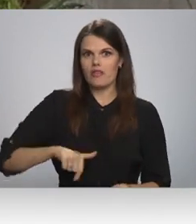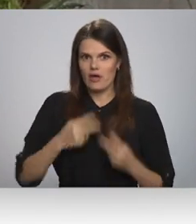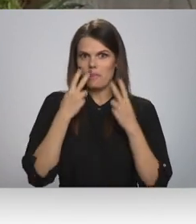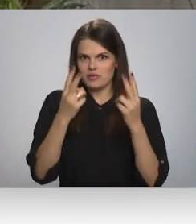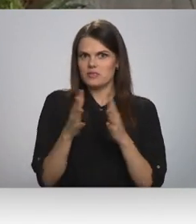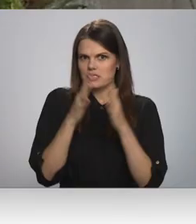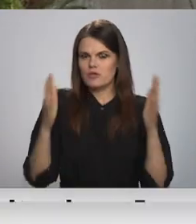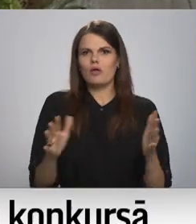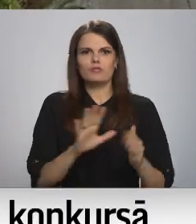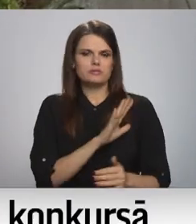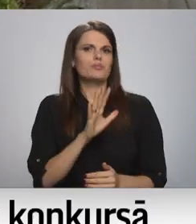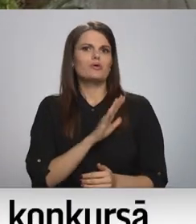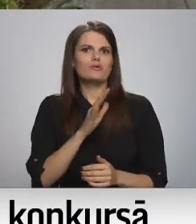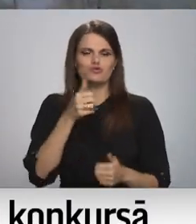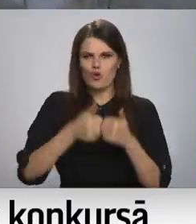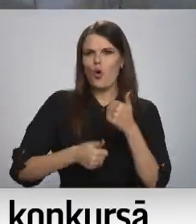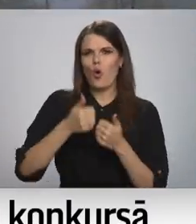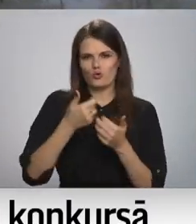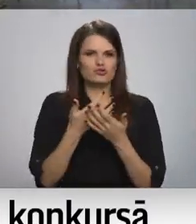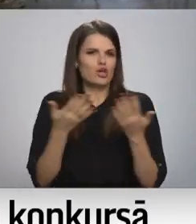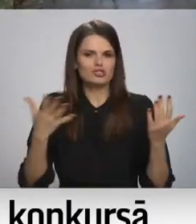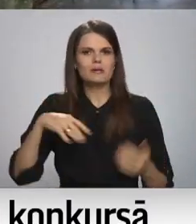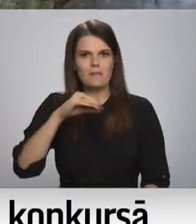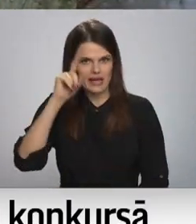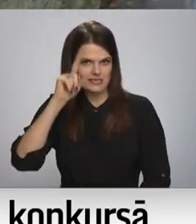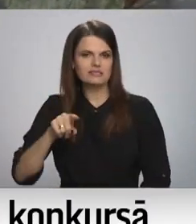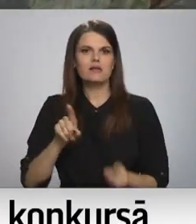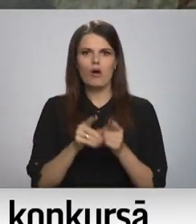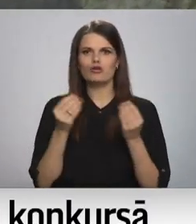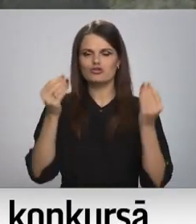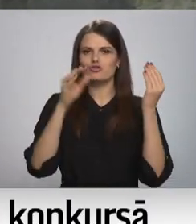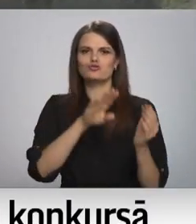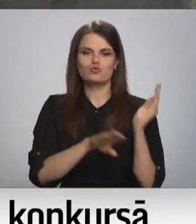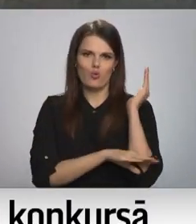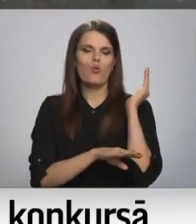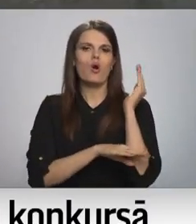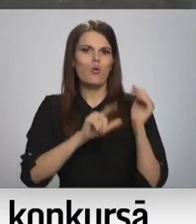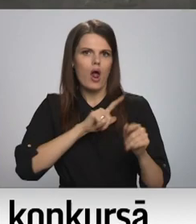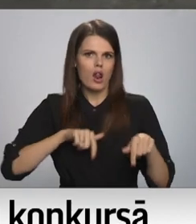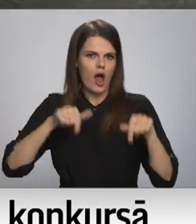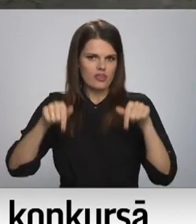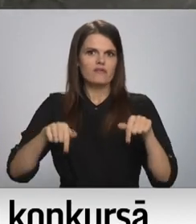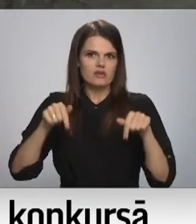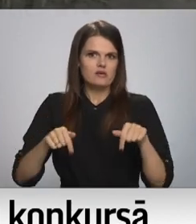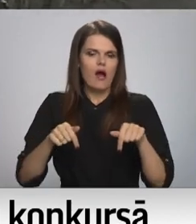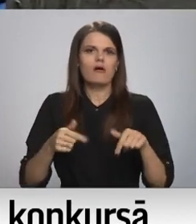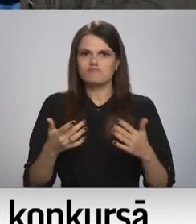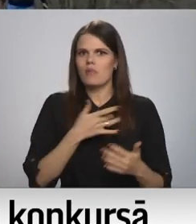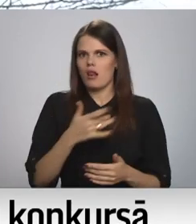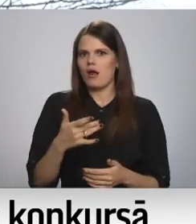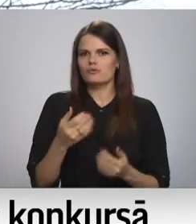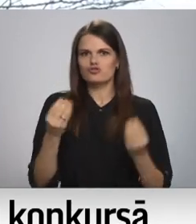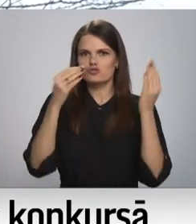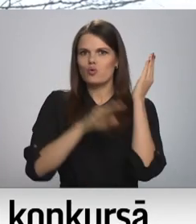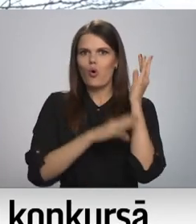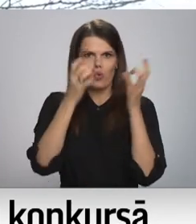jau ir bijušie nu, nosacīti konkursi dažādi. Un mēs zinām arī diškoku, teiksim, šo te nu, Latvijā ļoti, man liekas, tādu varētu teikt